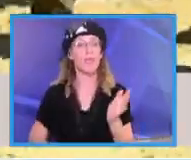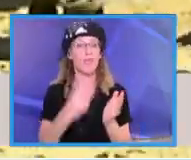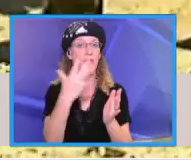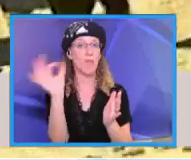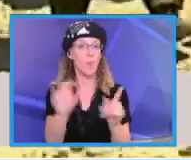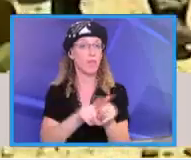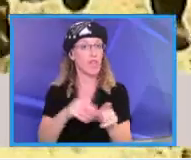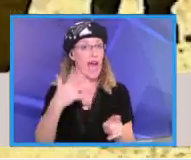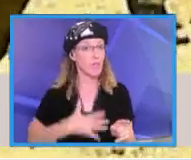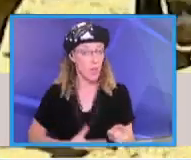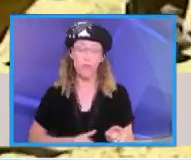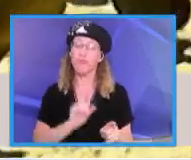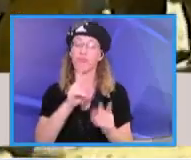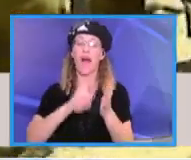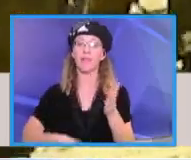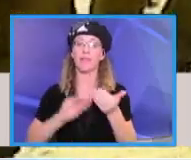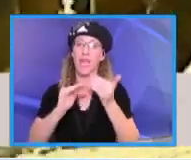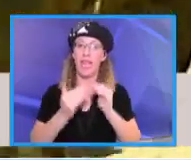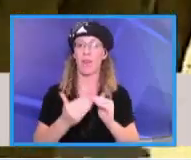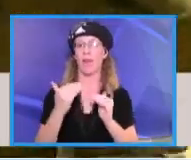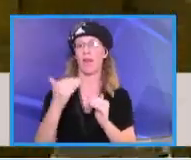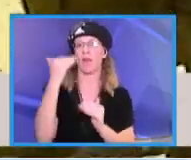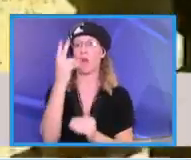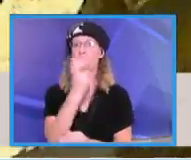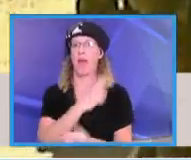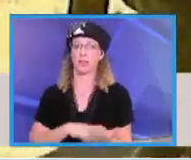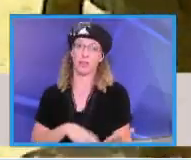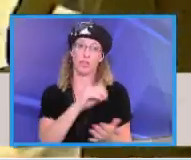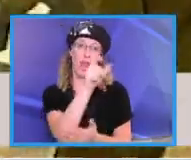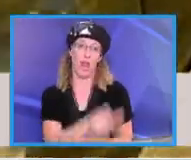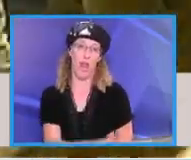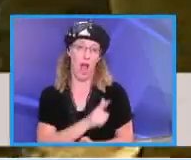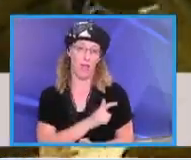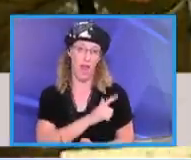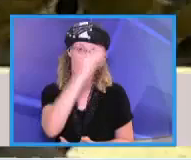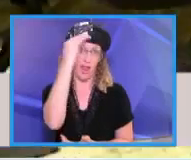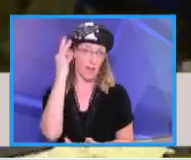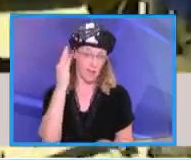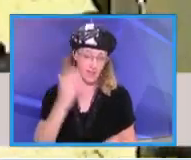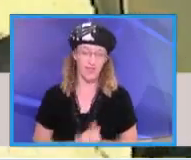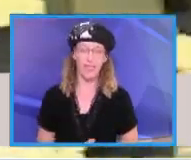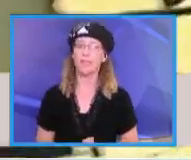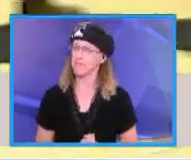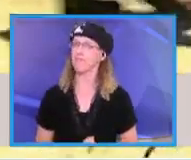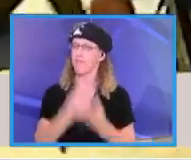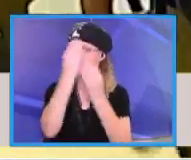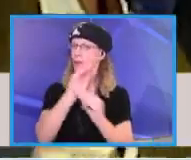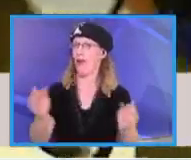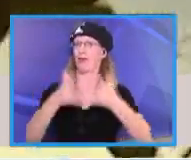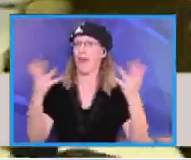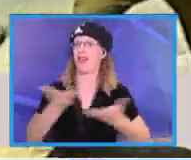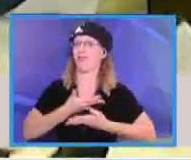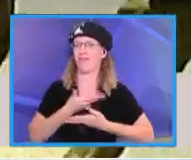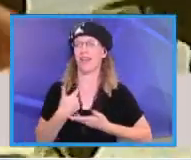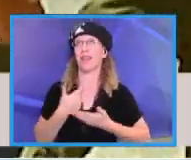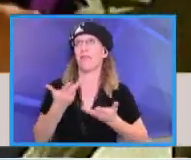ב-25% כמו שרצו, אלא תמוסה בהתאם למדרגות המס של אותו חייל מילואים או חיילת מילואים. מדובר בבשורה גדולה. אני קיבלתי